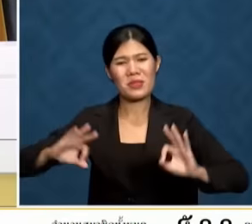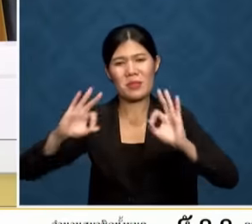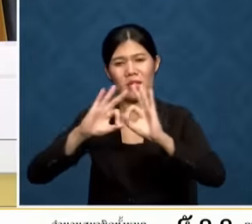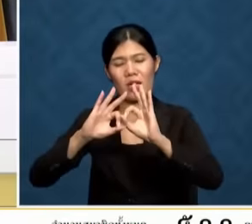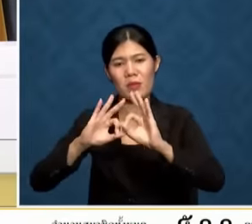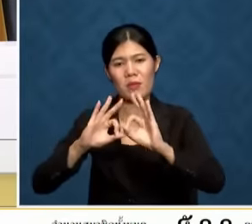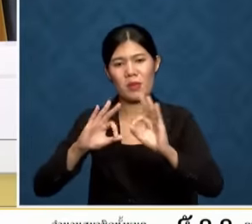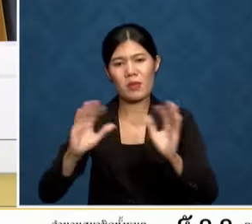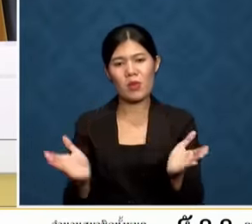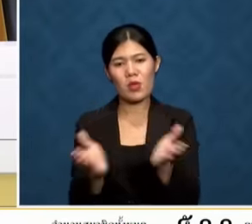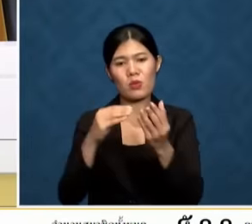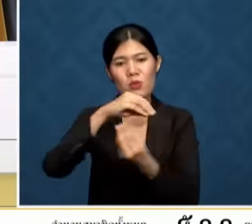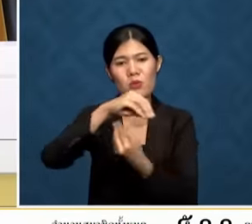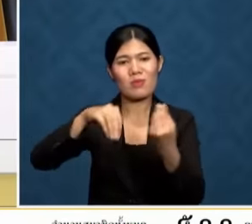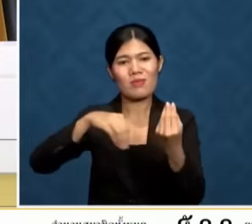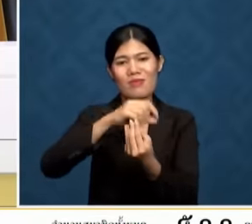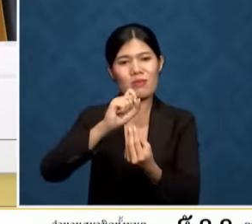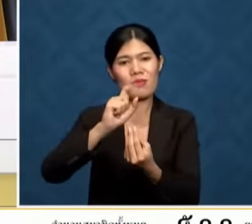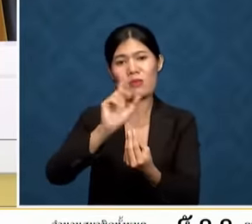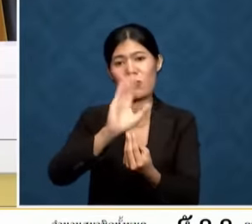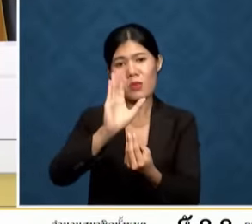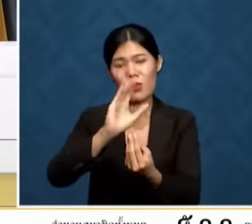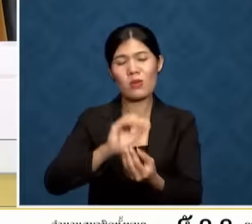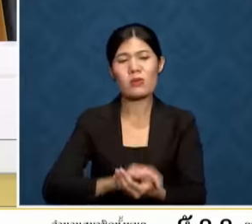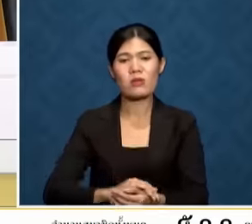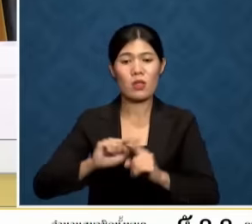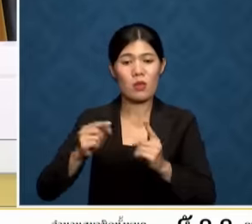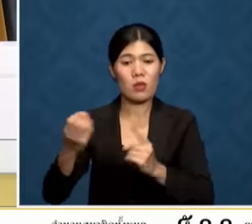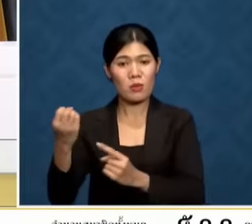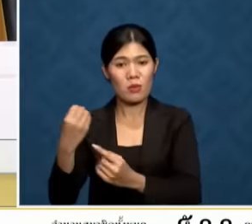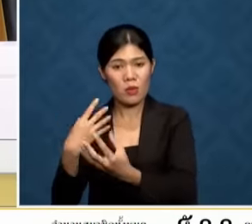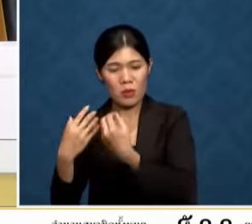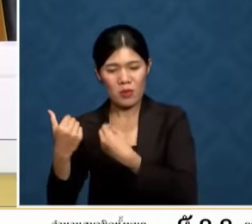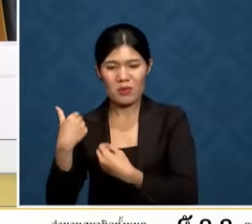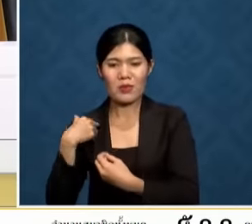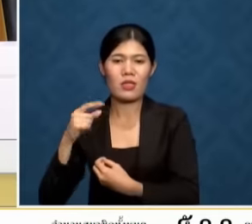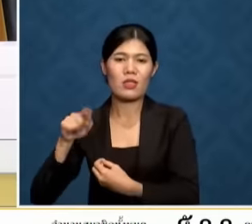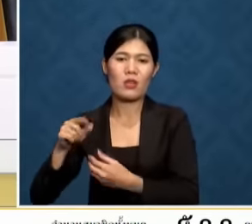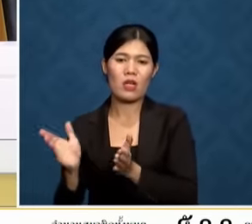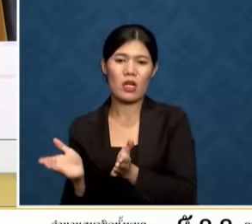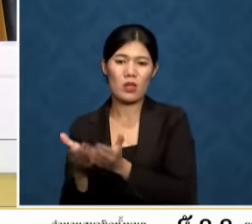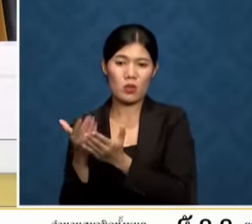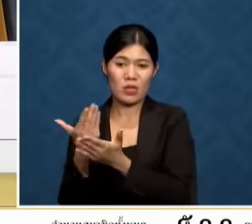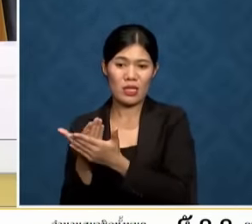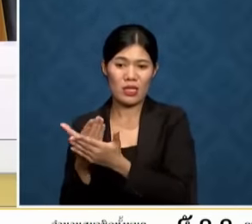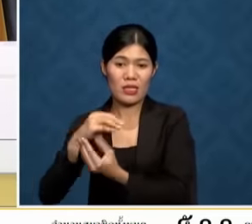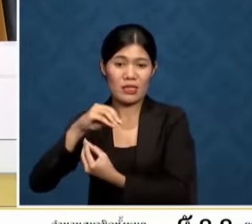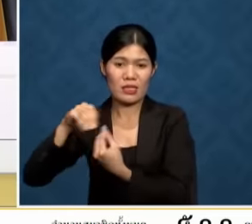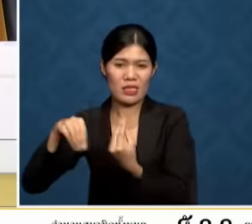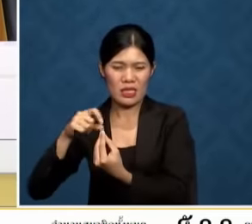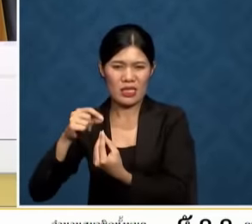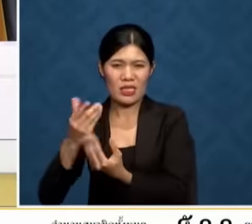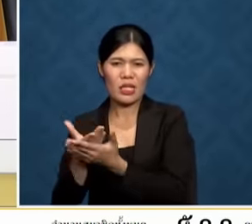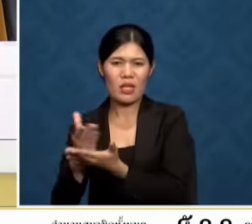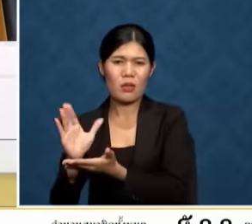เศรษฐกิจเลยหรือบ้างก็ว่ากระตุ้นเศรษฐกิจด้วยเม็ดเงินน้อยกว่านี้ก็เพียง